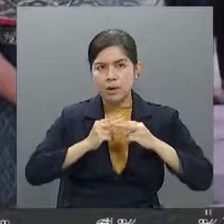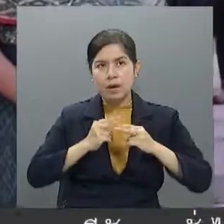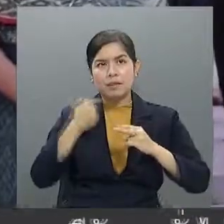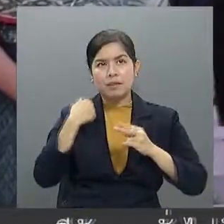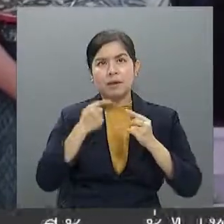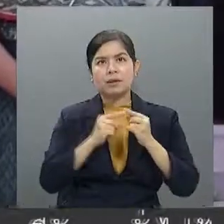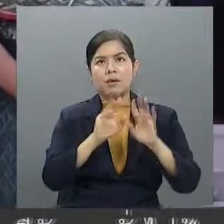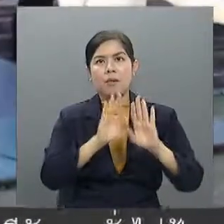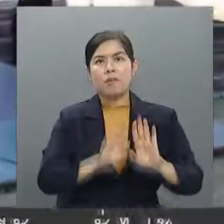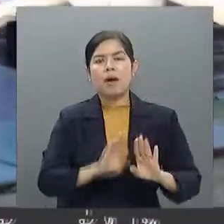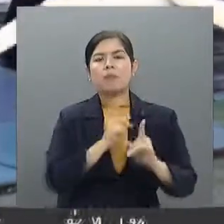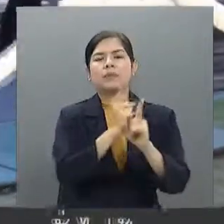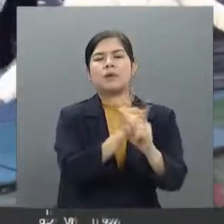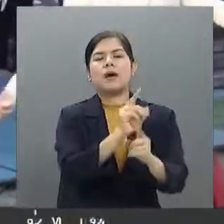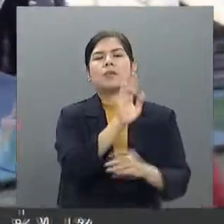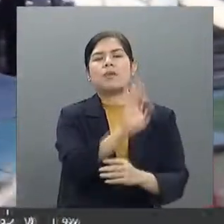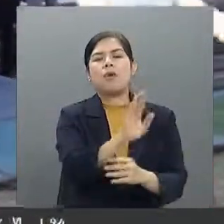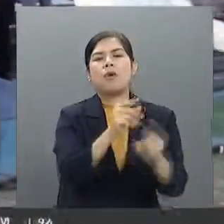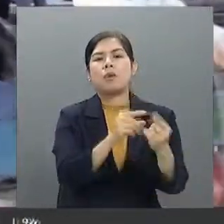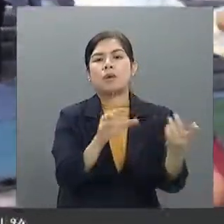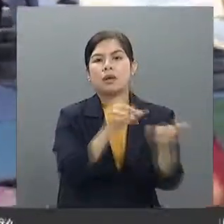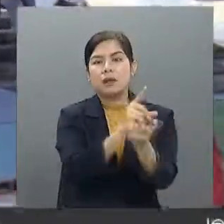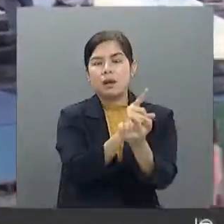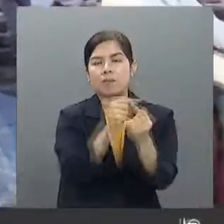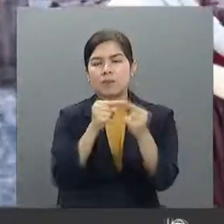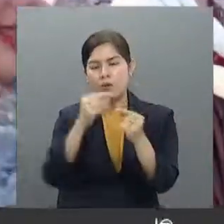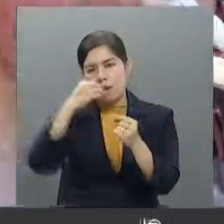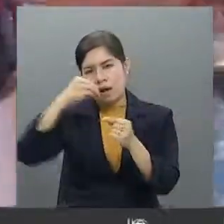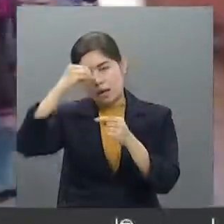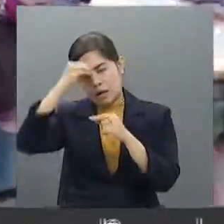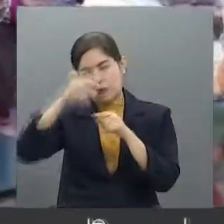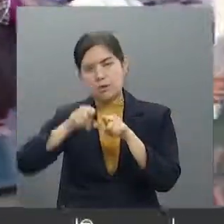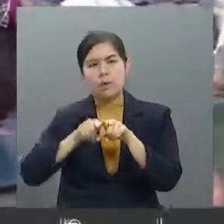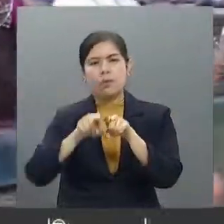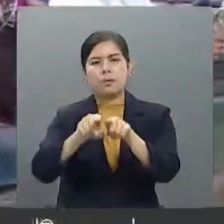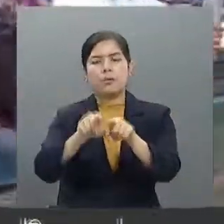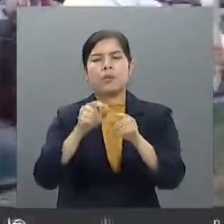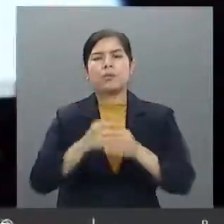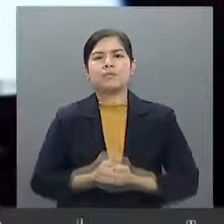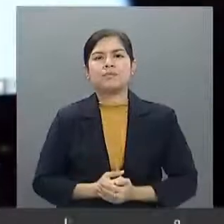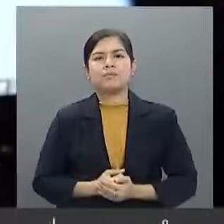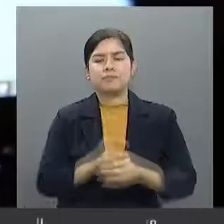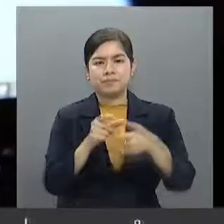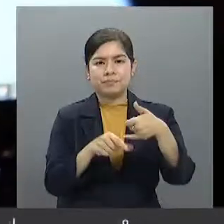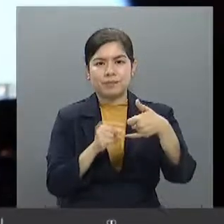ที่จะควบคู่กับความรู้ทางวิชาการในห้องเรียนวรัญญาคุณสวัสดิ์นิสิ